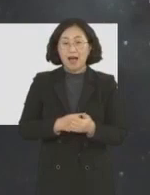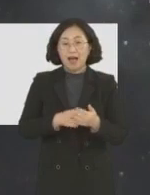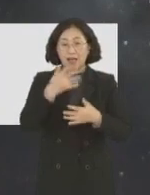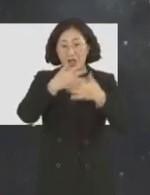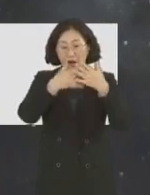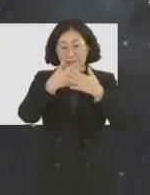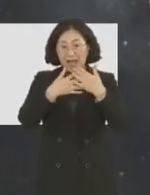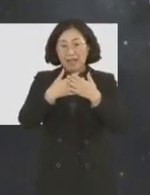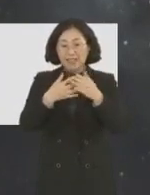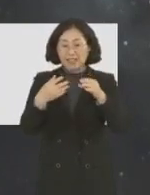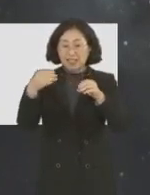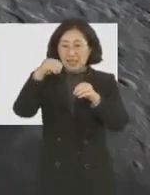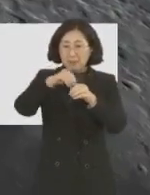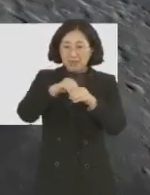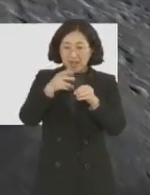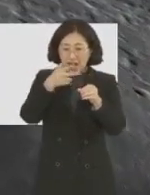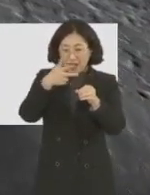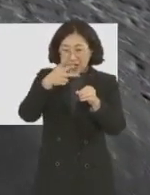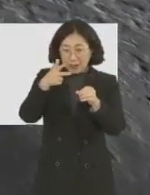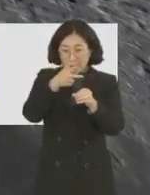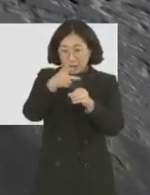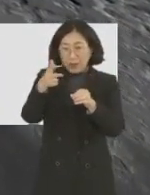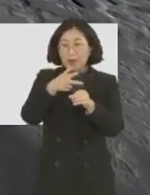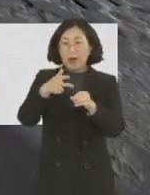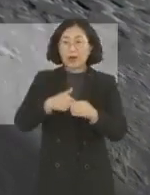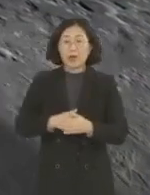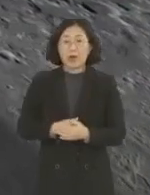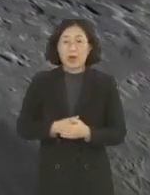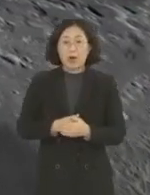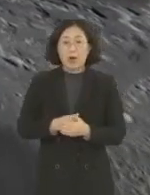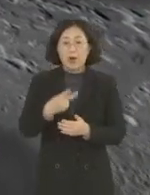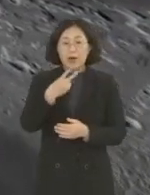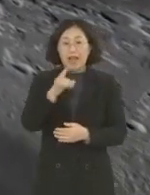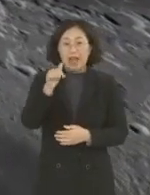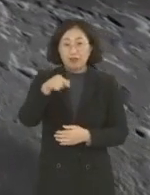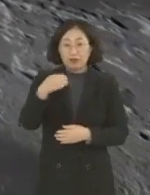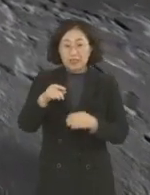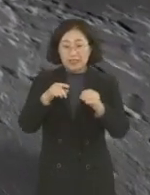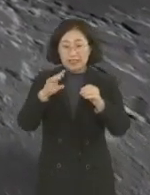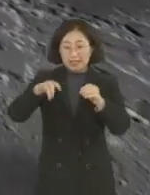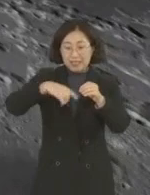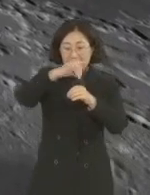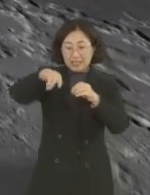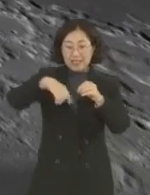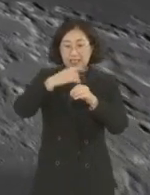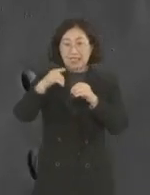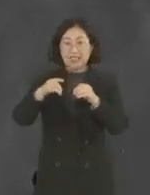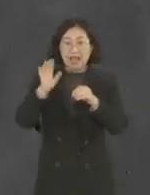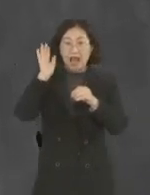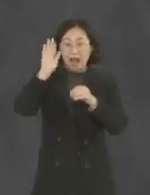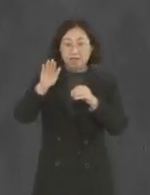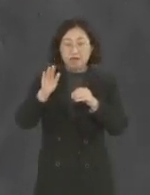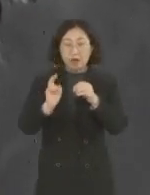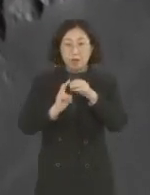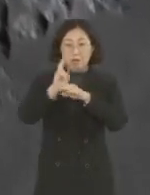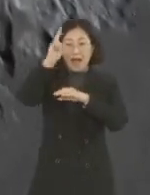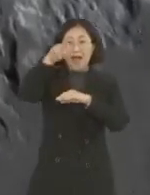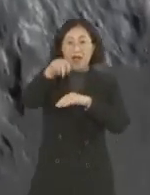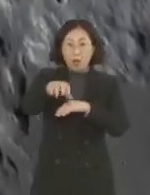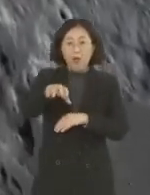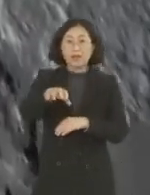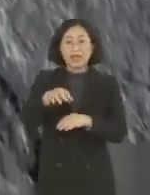다누리의 탑재된 고해상 카메라로 촬영한 것으로 다니리는 앞으로 우리나라 달 착륙선의 착륙 후보지